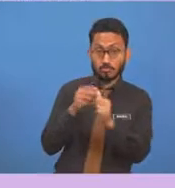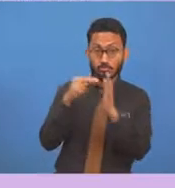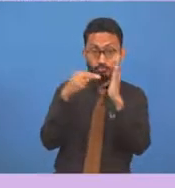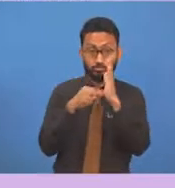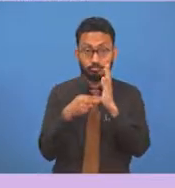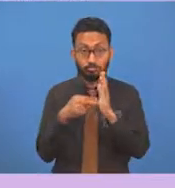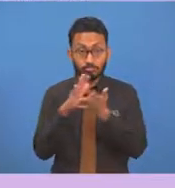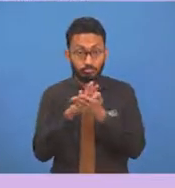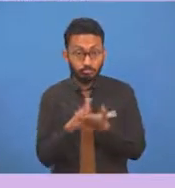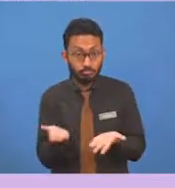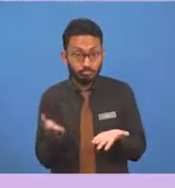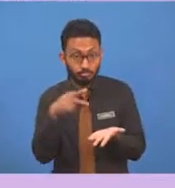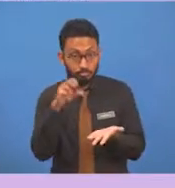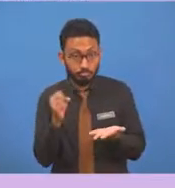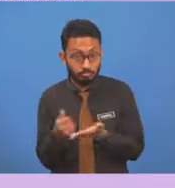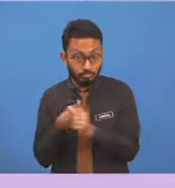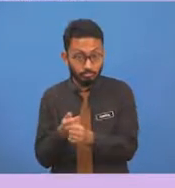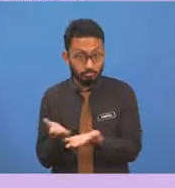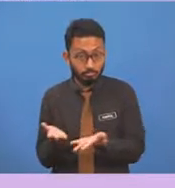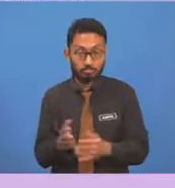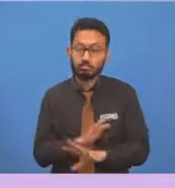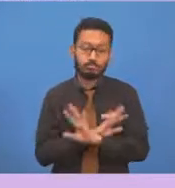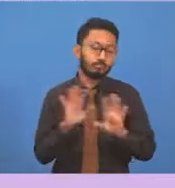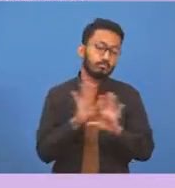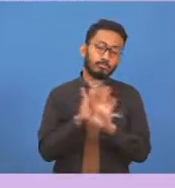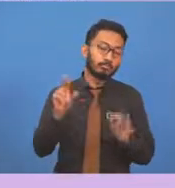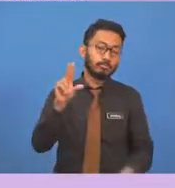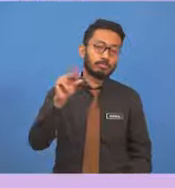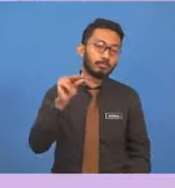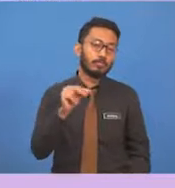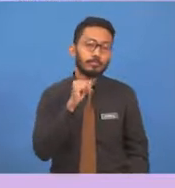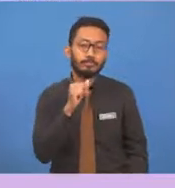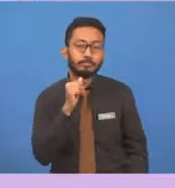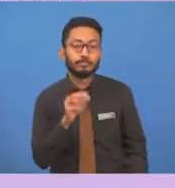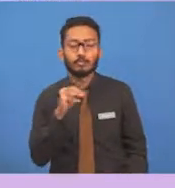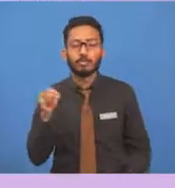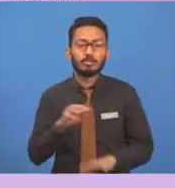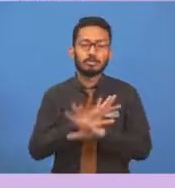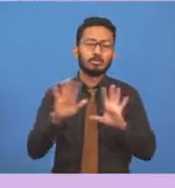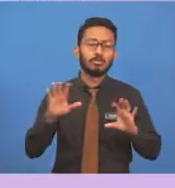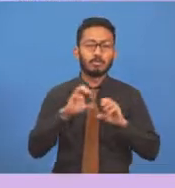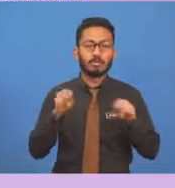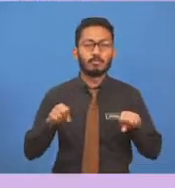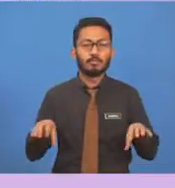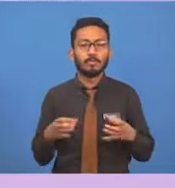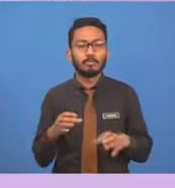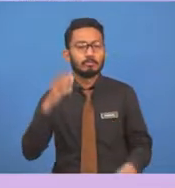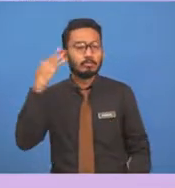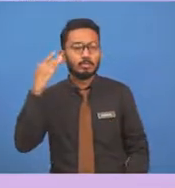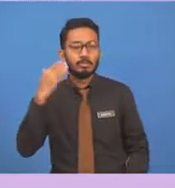perpustakaan? Memang tidak. Murid itu sepatutnya tidak membuat bising dalam bilik